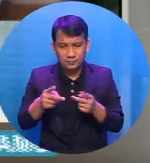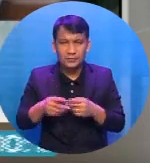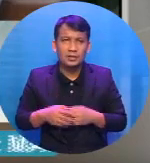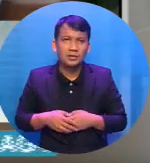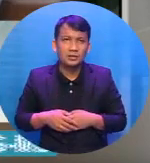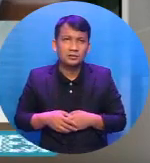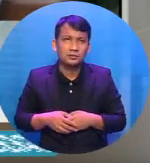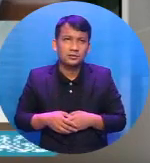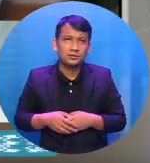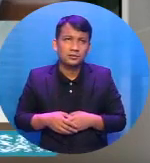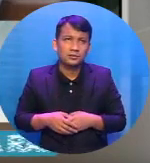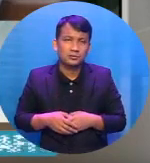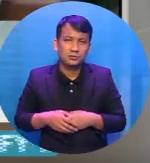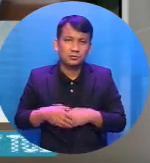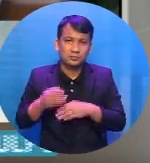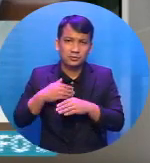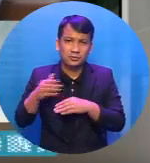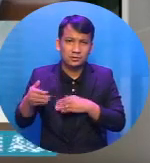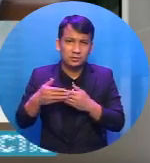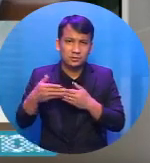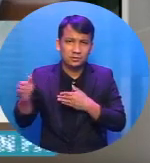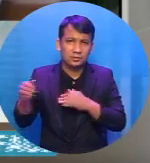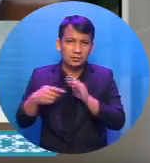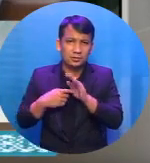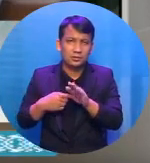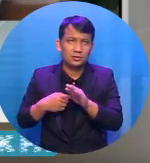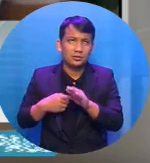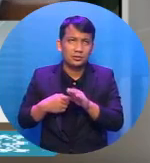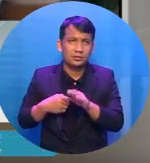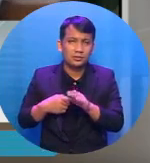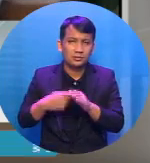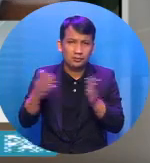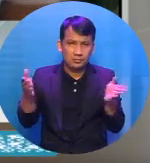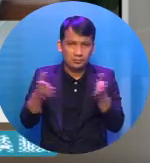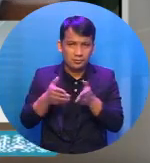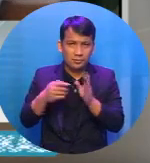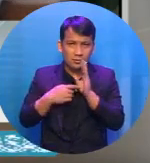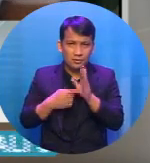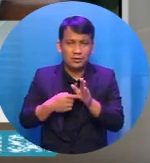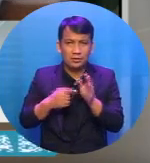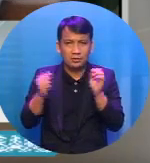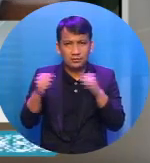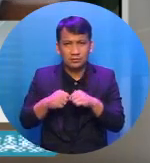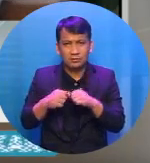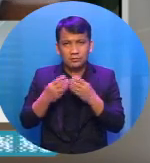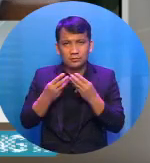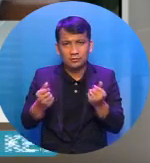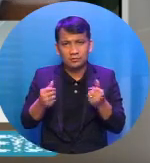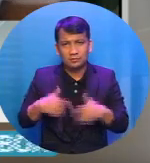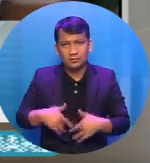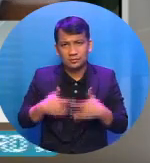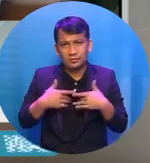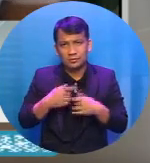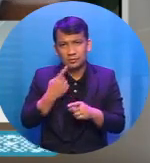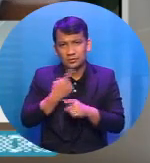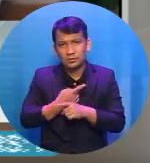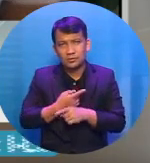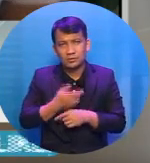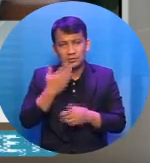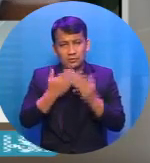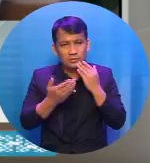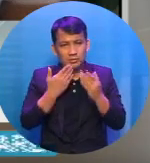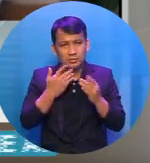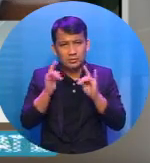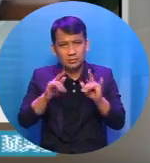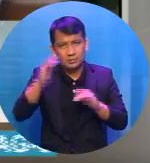sir. Sige, ma'am. Darating na po kami dyan. At pagbatiin ko kayo, hopefully, maging maayos ng buhay niyo. Okay, ma'am? Maraming